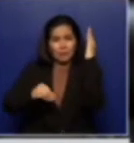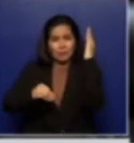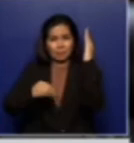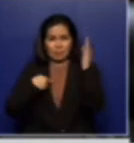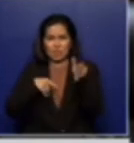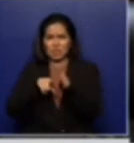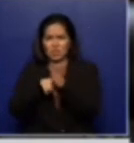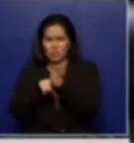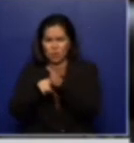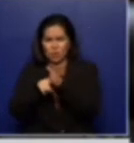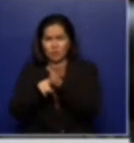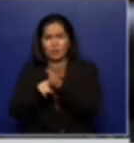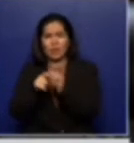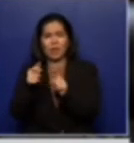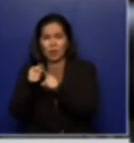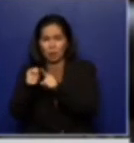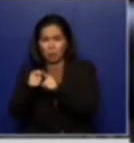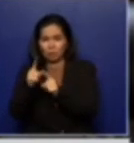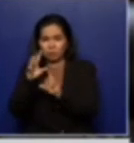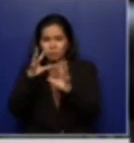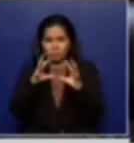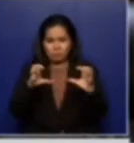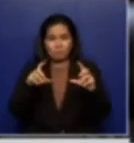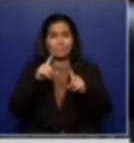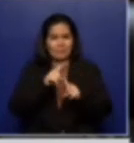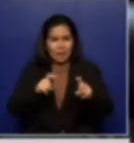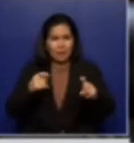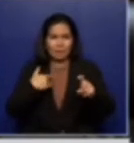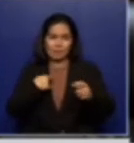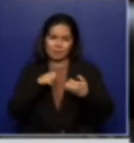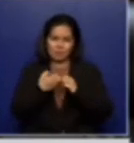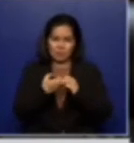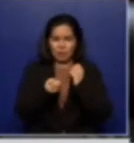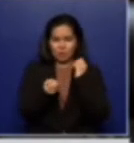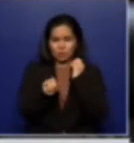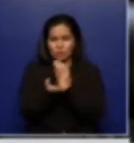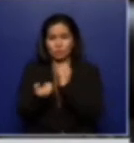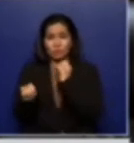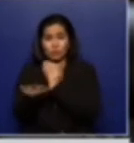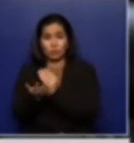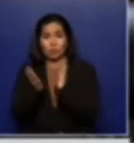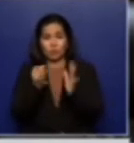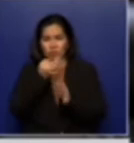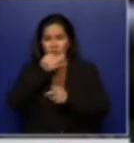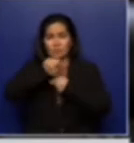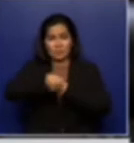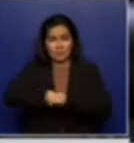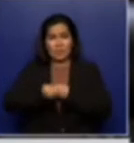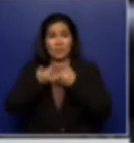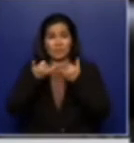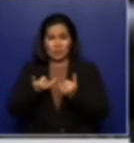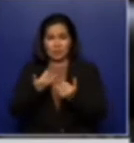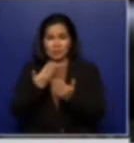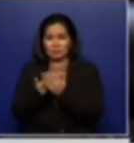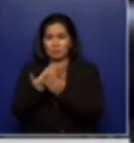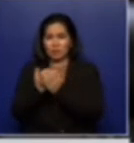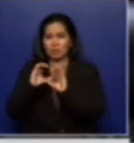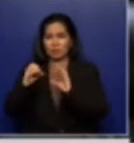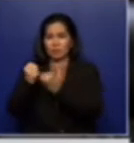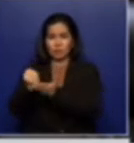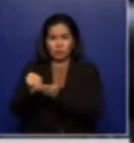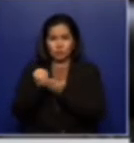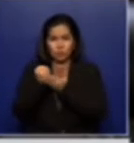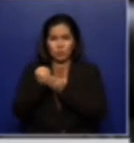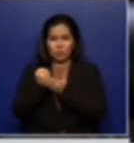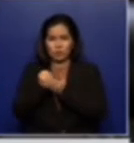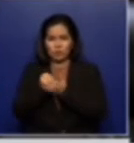ทู้กัดกินต้นข้าวโพดยืนต้นตายท่านประธานครับตอนนี้ค่าเยียวยาชดเชยก็ยังได้ไม่ครอบคลุม